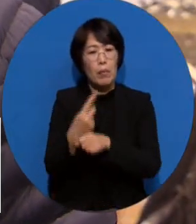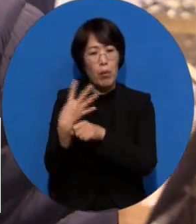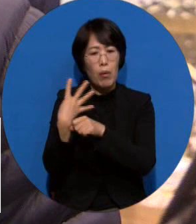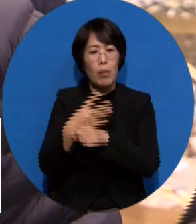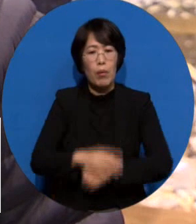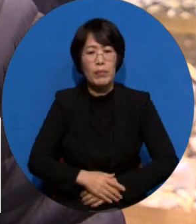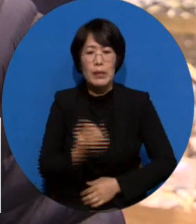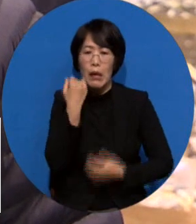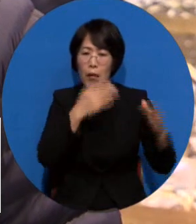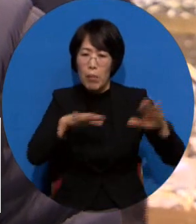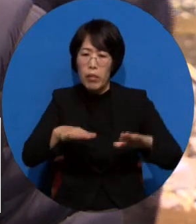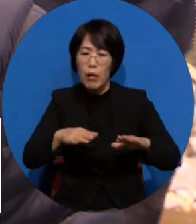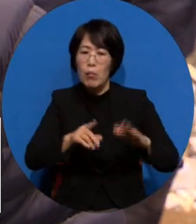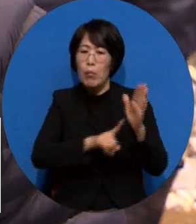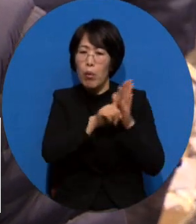이렇게 상승하면서